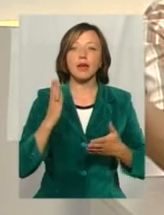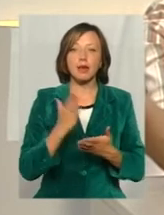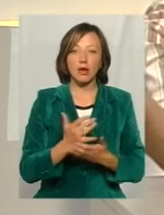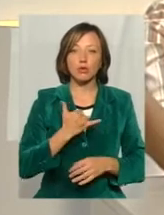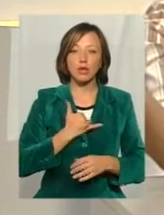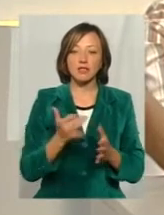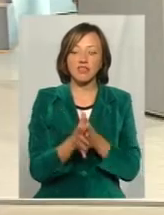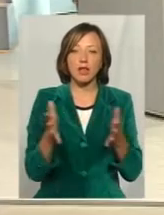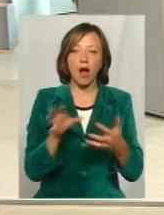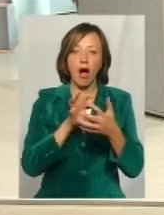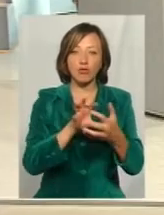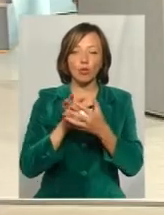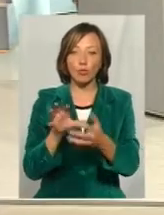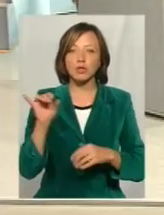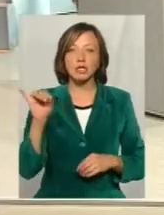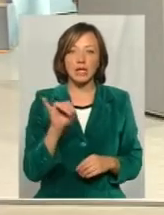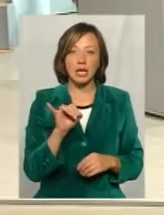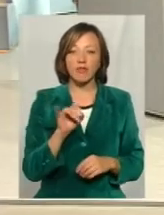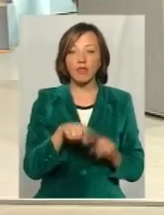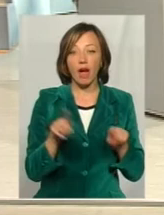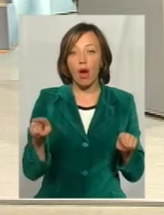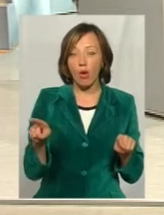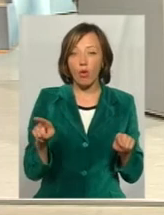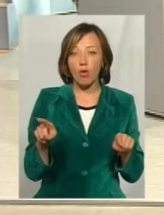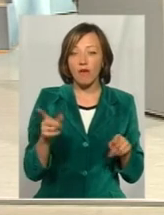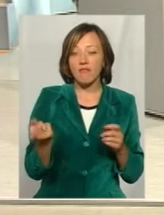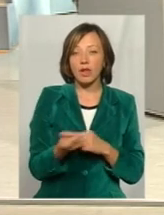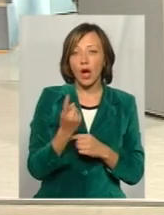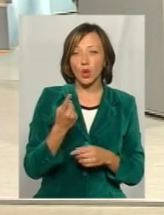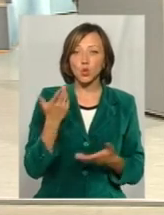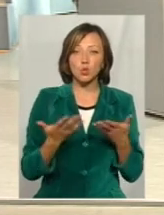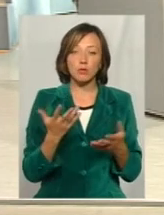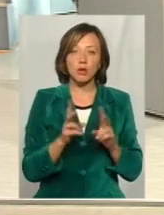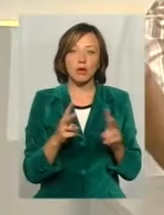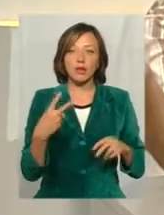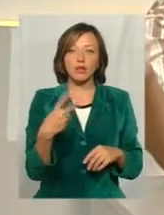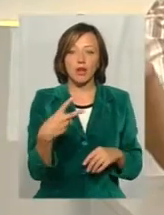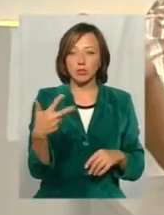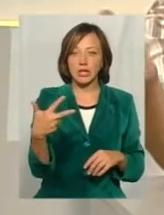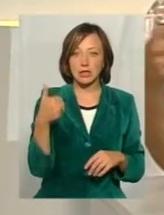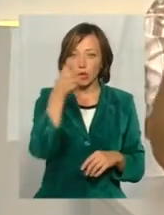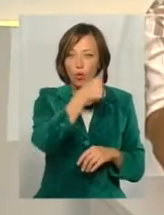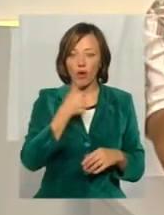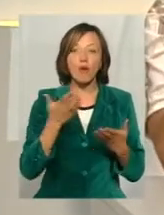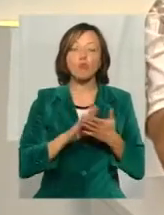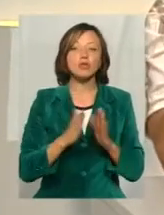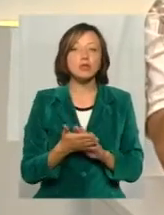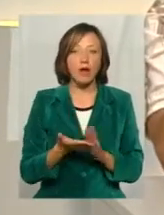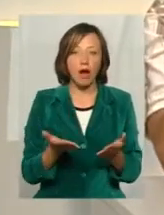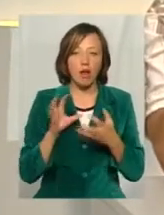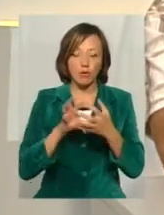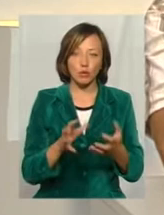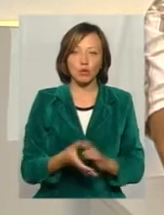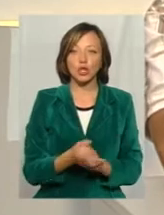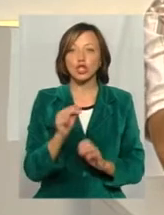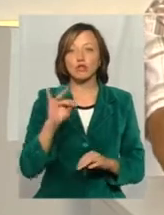нас великі автобуси, і в декого смельчан виникає сумнів взагалі там автобусам по 20-30 років, в якому вони стані і так далі.